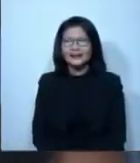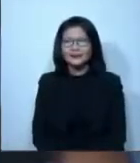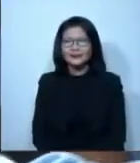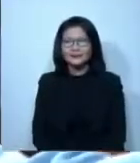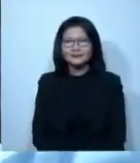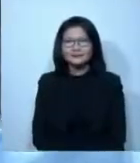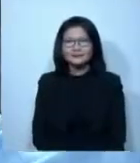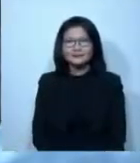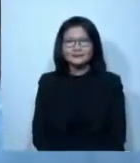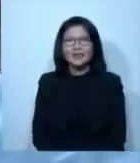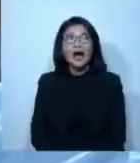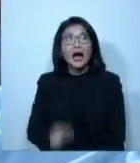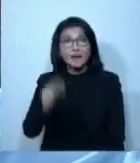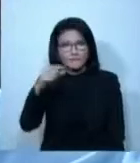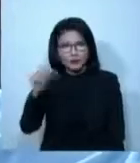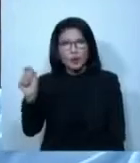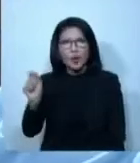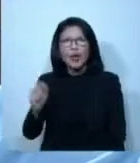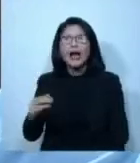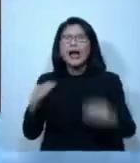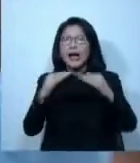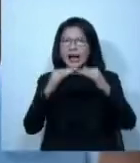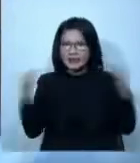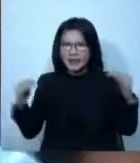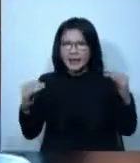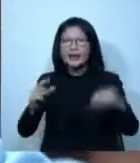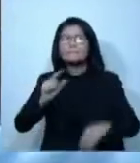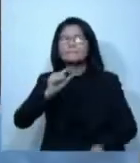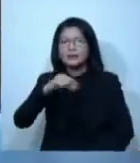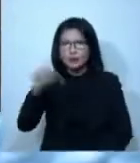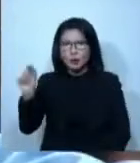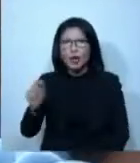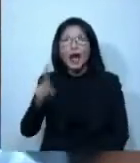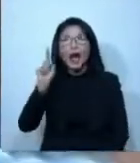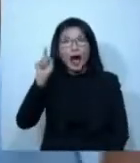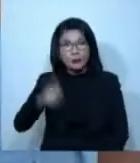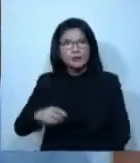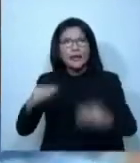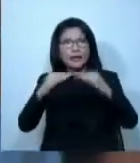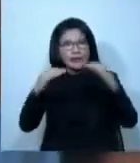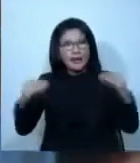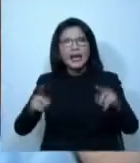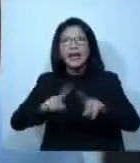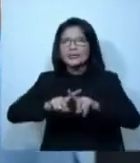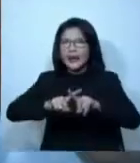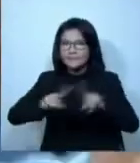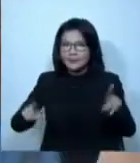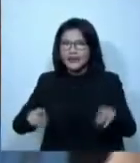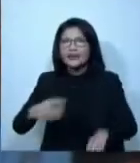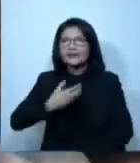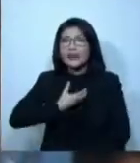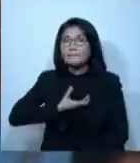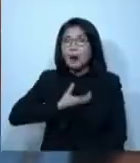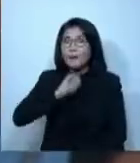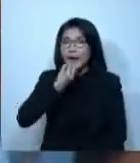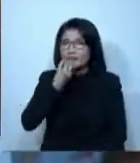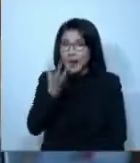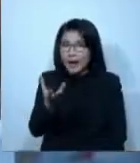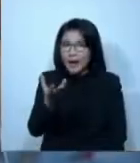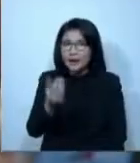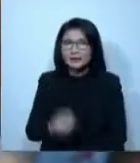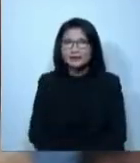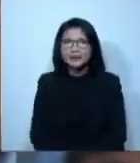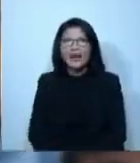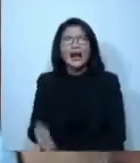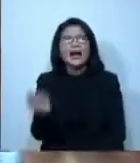Jadi benar keadilan benar sekali harus ada keadilan tetapi saya mau mengatakan tidak